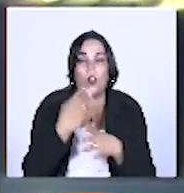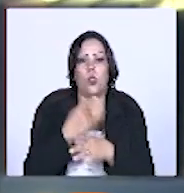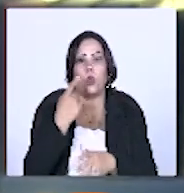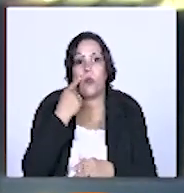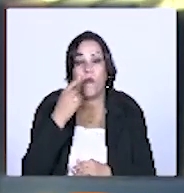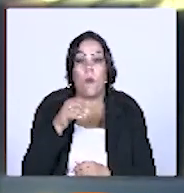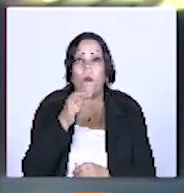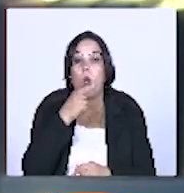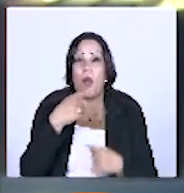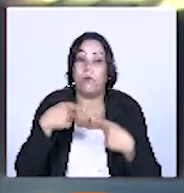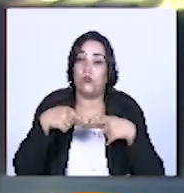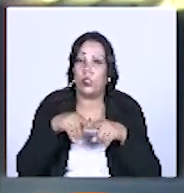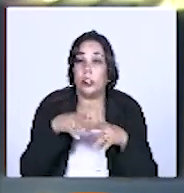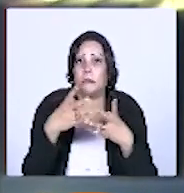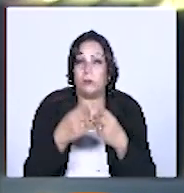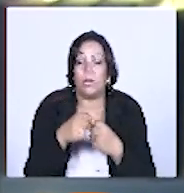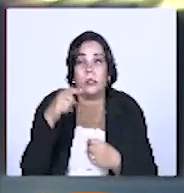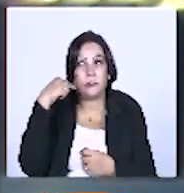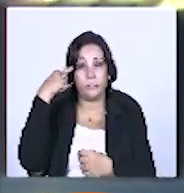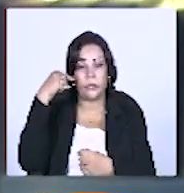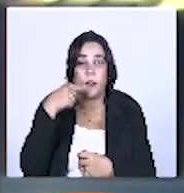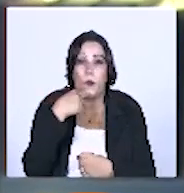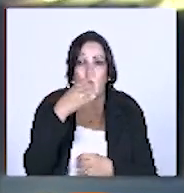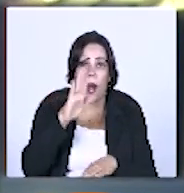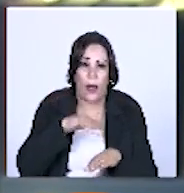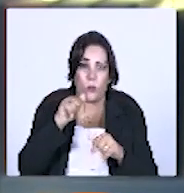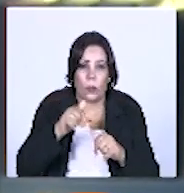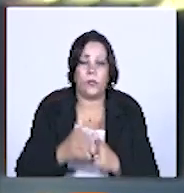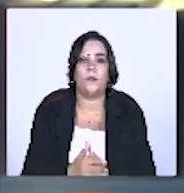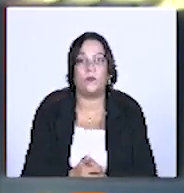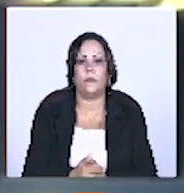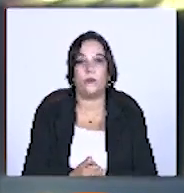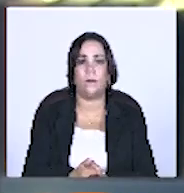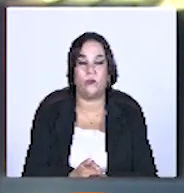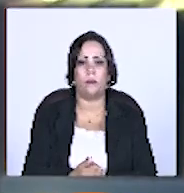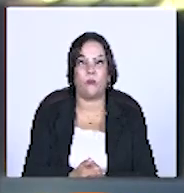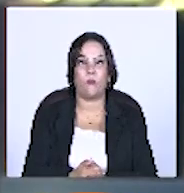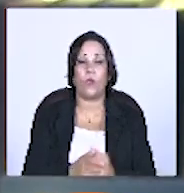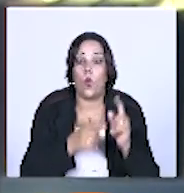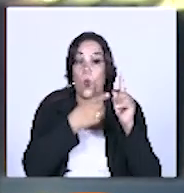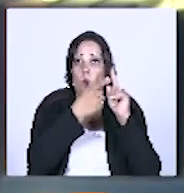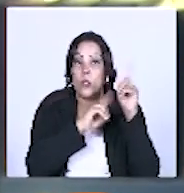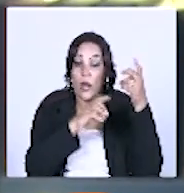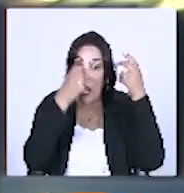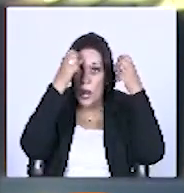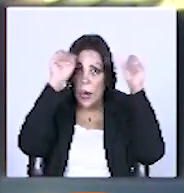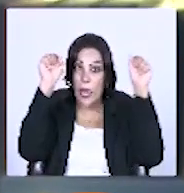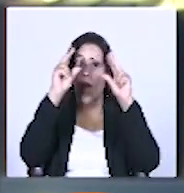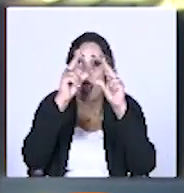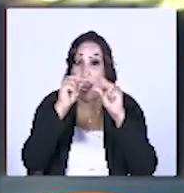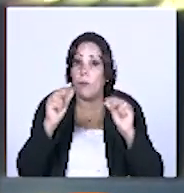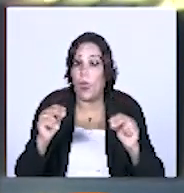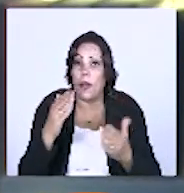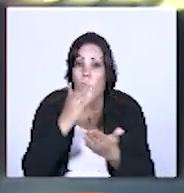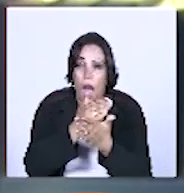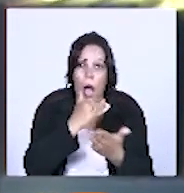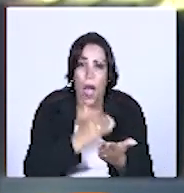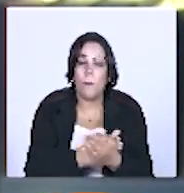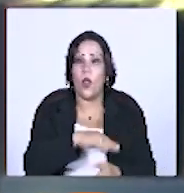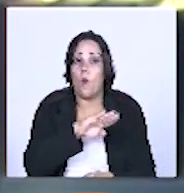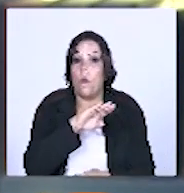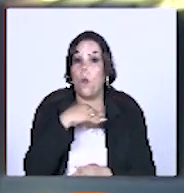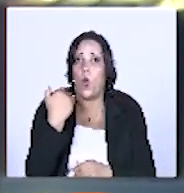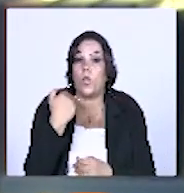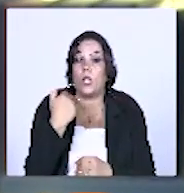برض بيتما شى مع وجهه نظر هقول لكم عليها دلوقتي وزير خارجيه لبنان بيقول لك ان قبل اغتيال